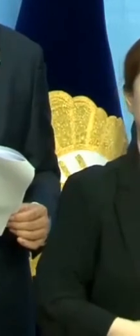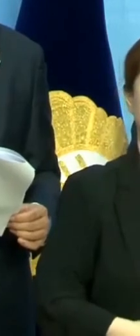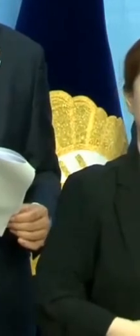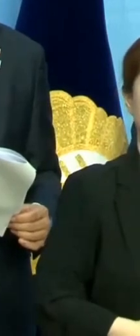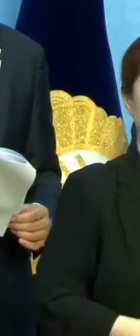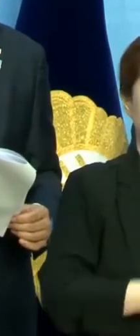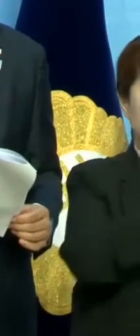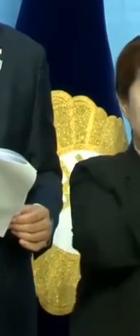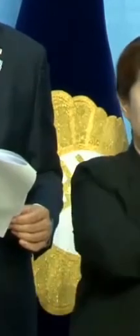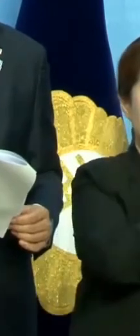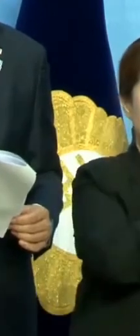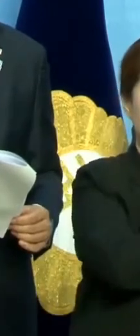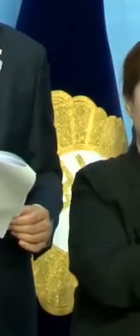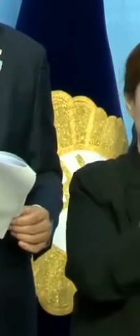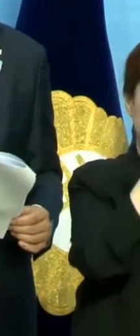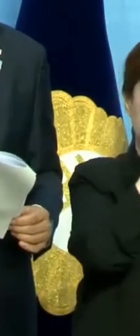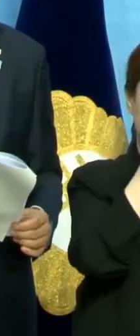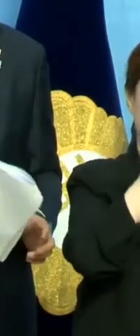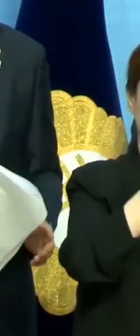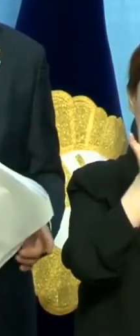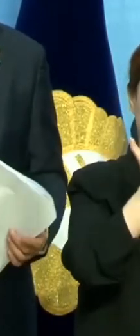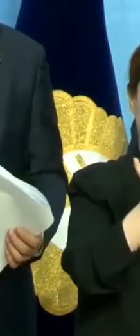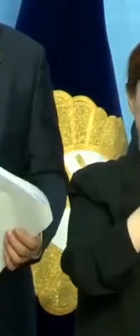서 있을 때